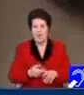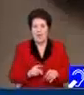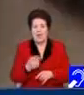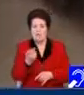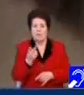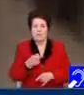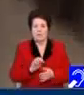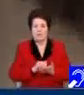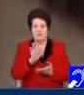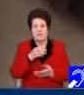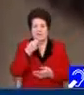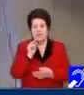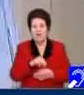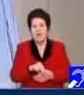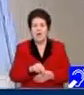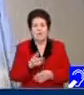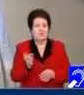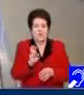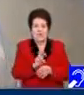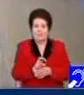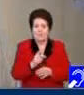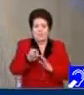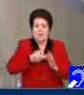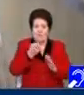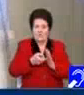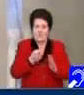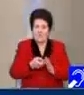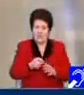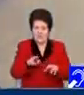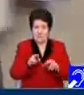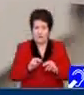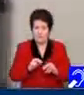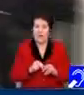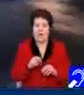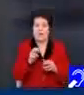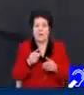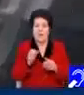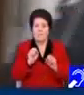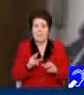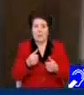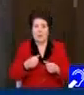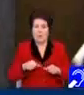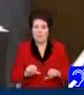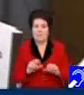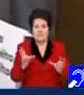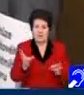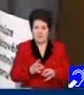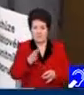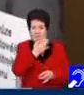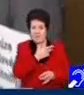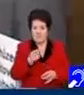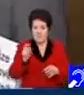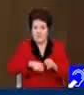resping acuzațiile și nu s-au prezentat la audieri în comisia parlamentară. Iar unii dintre membrii comisiei au afirmat că mai au nevoie de timp pentru